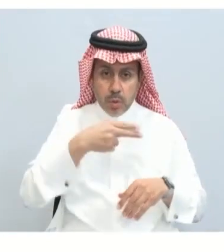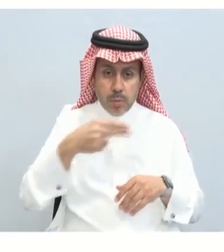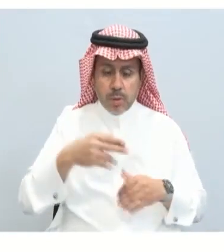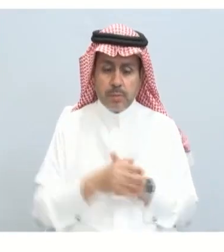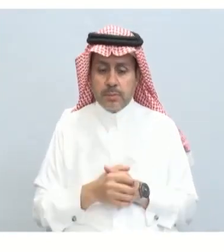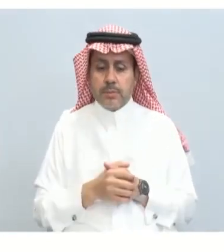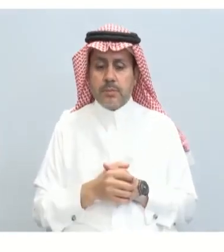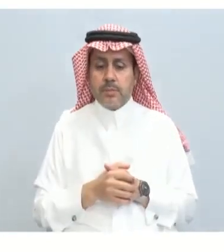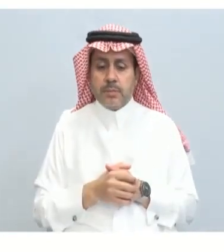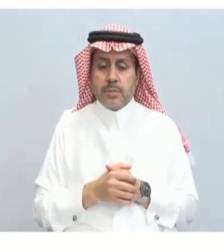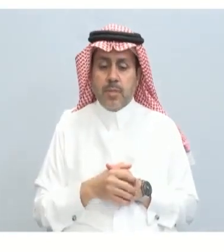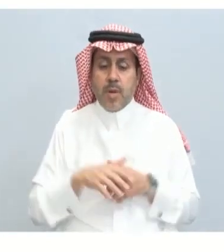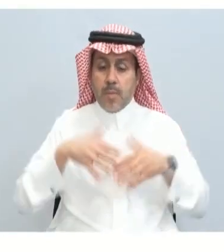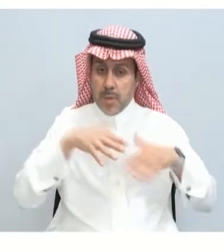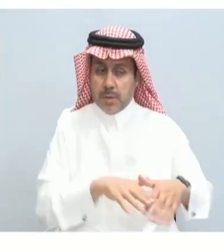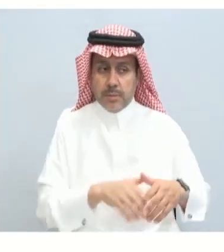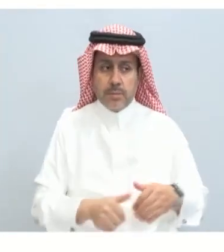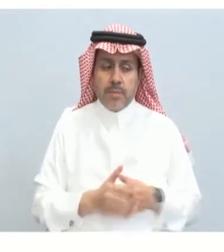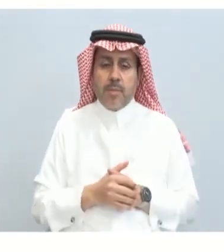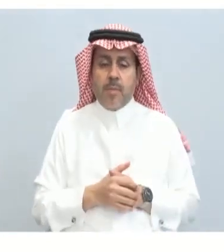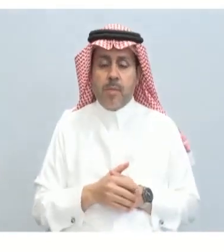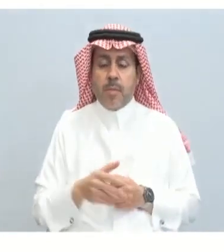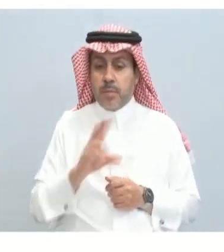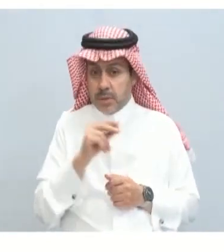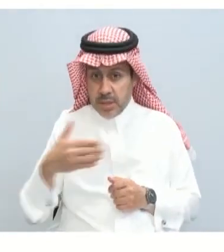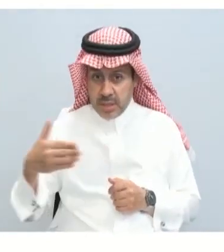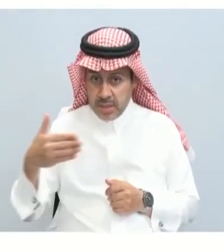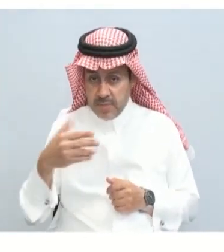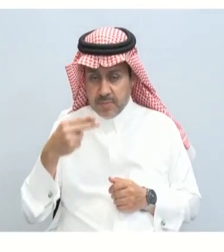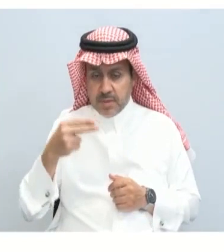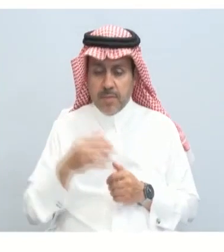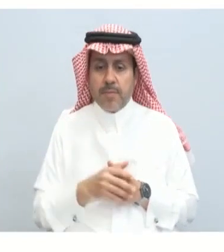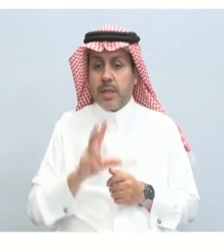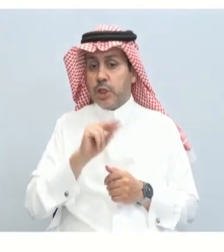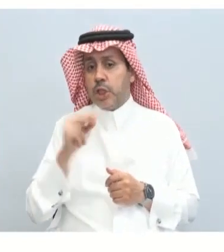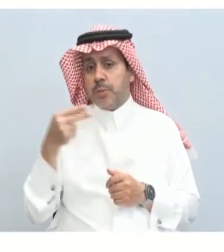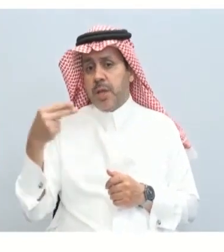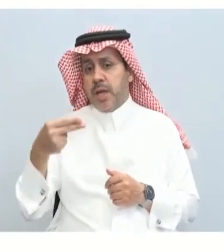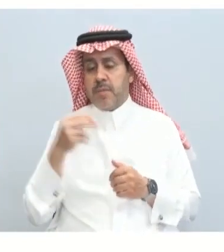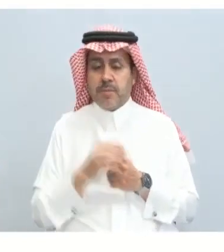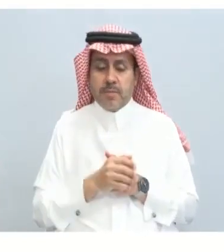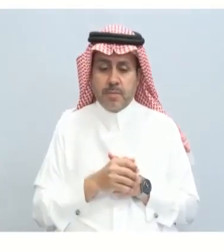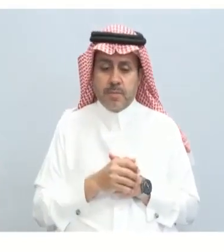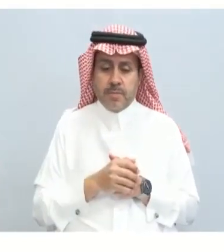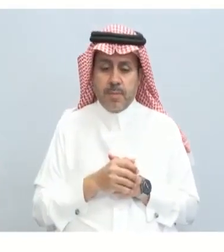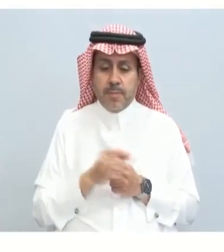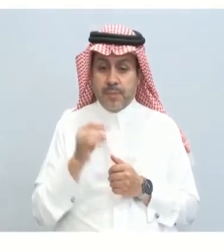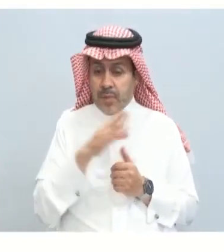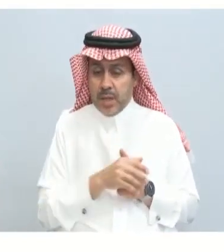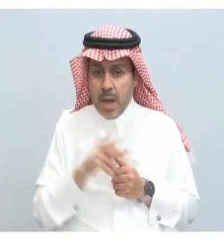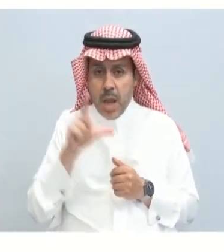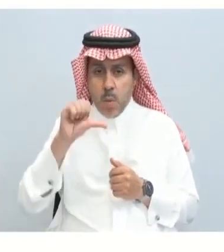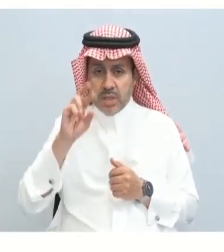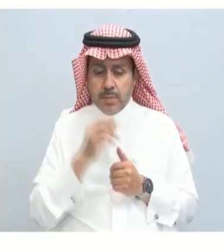ففي كلمه البحر هنا استعاره لانه اراد تشبيه البحر بالانسان ثم حذف المشبه به واتى بشيء من